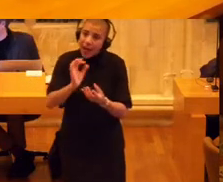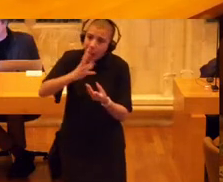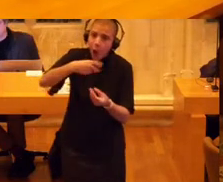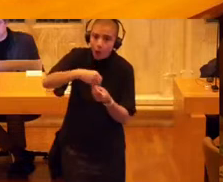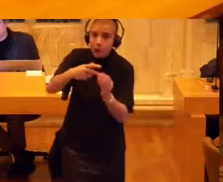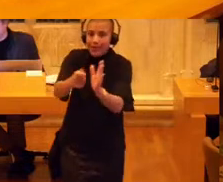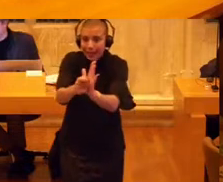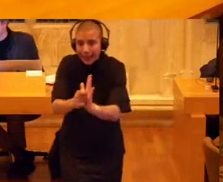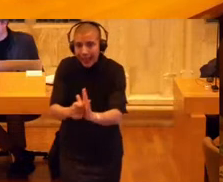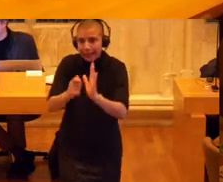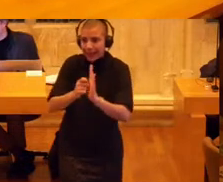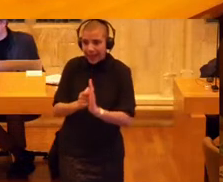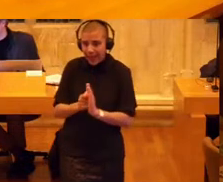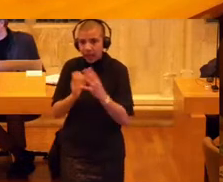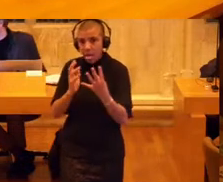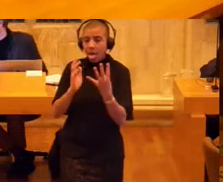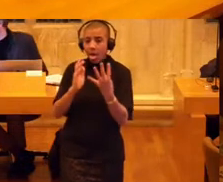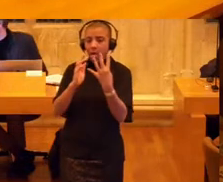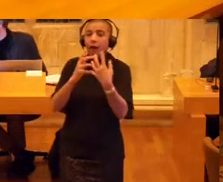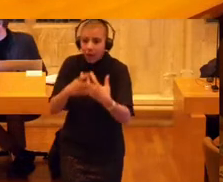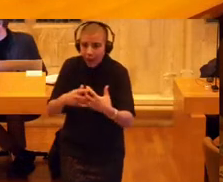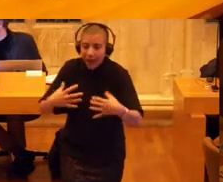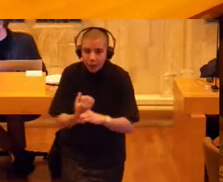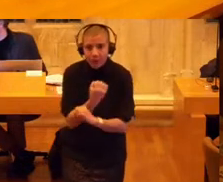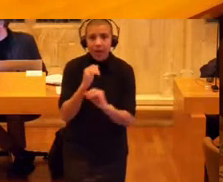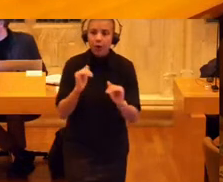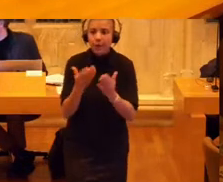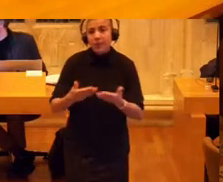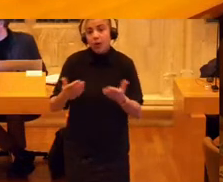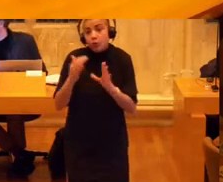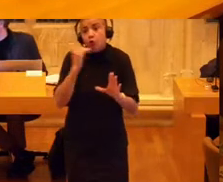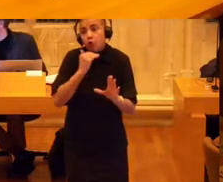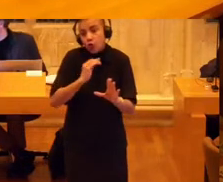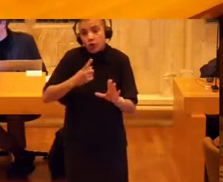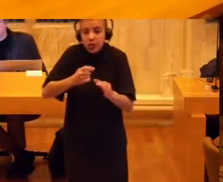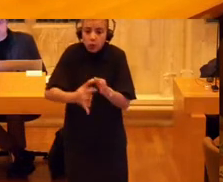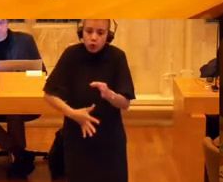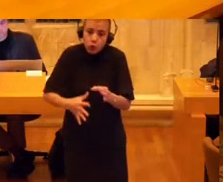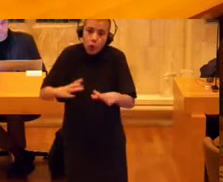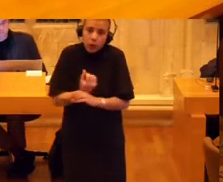qu'on s'est tous mis autour de la table pour arriver à répondre en urgence à cette situation.